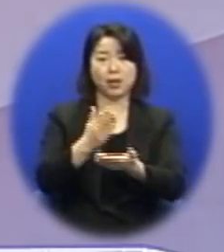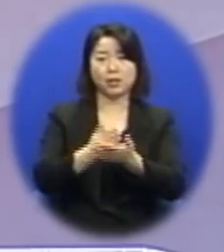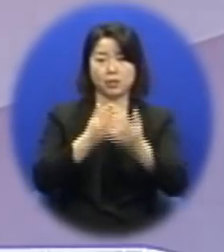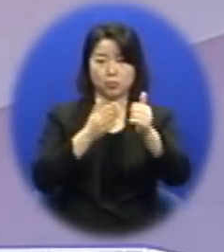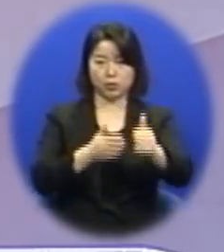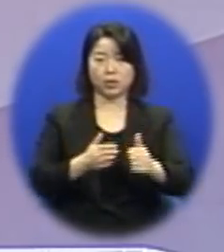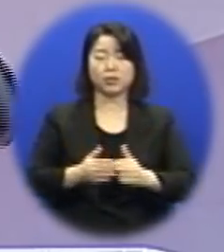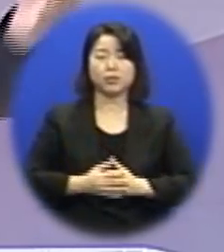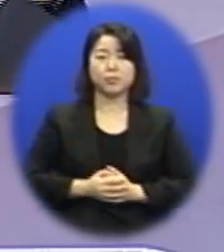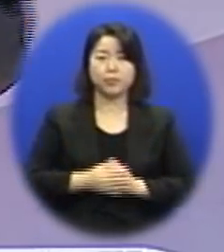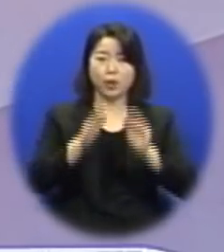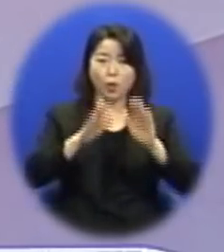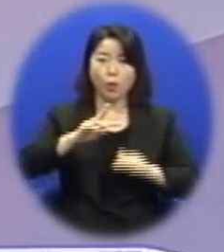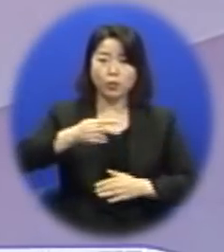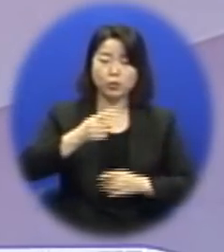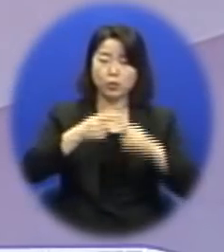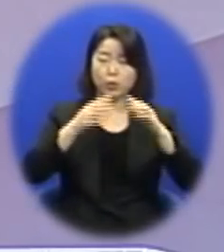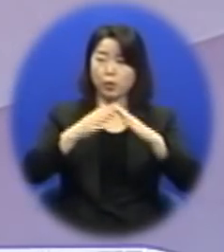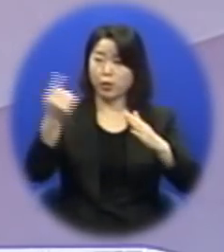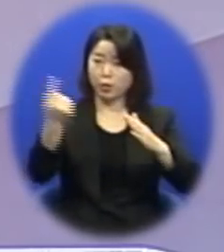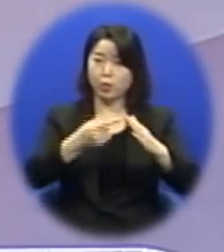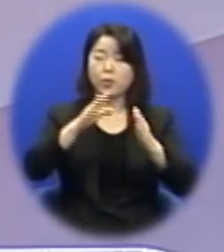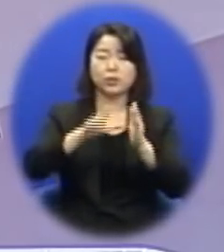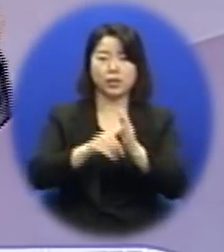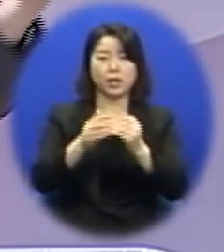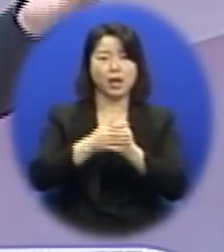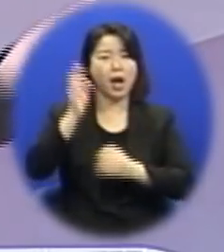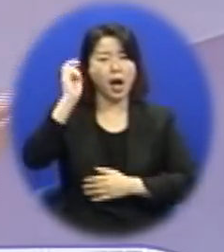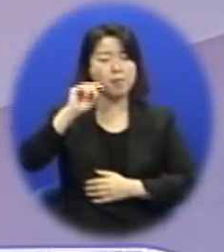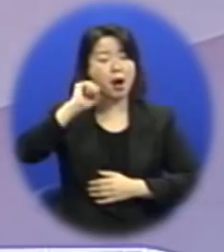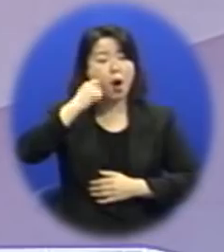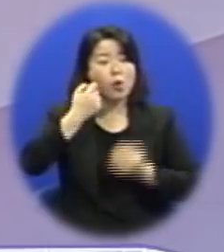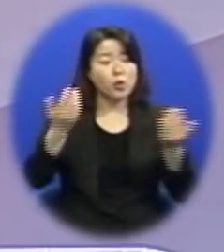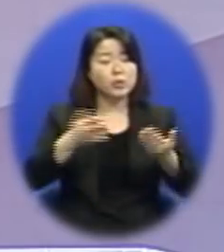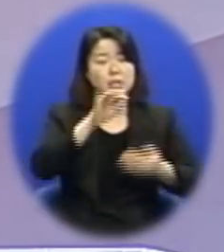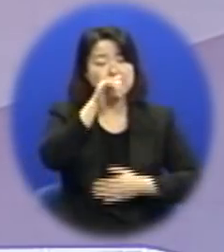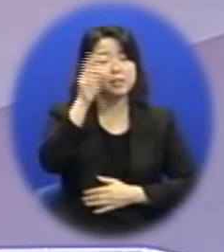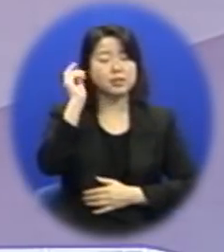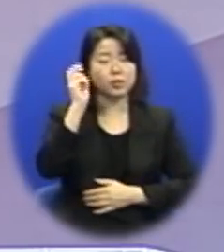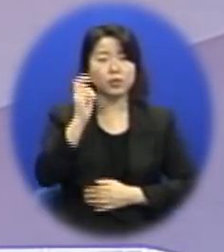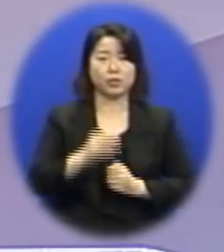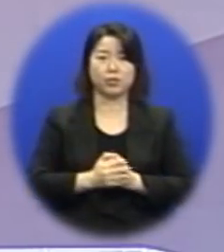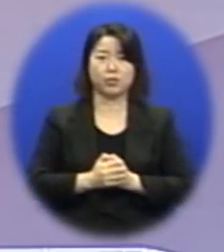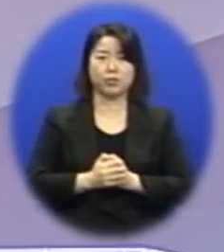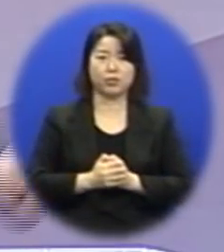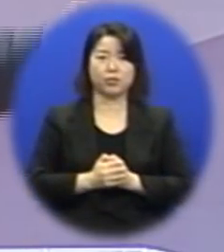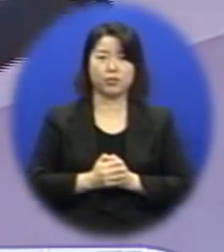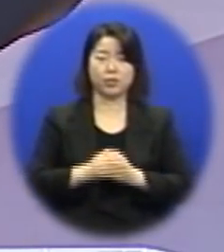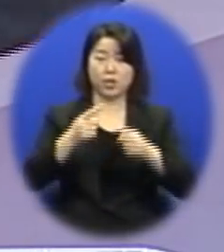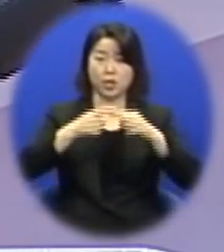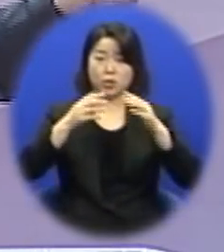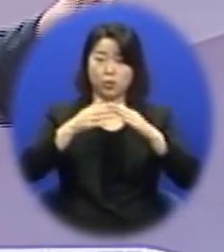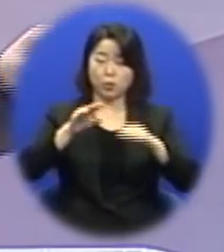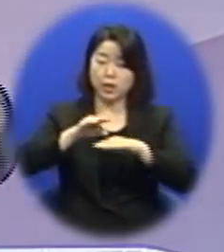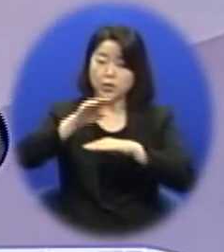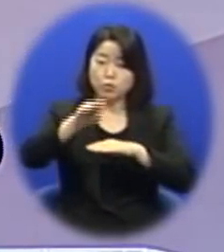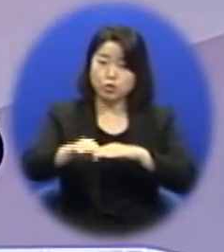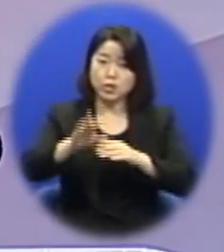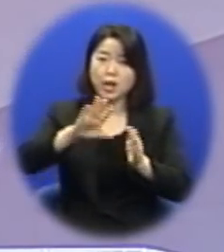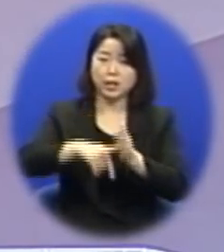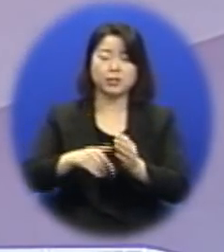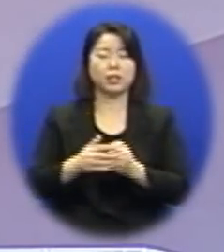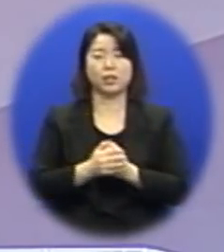바랍니다 오늘도 교회 오시면서 아마 어려운 일 있을 수 있었을 거예요 교회 주차